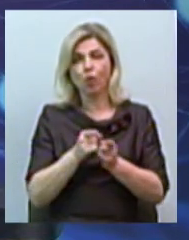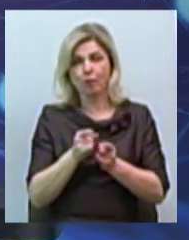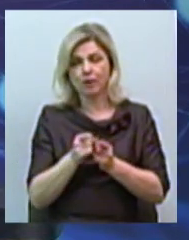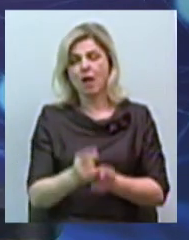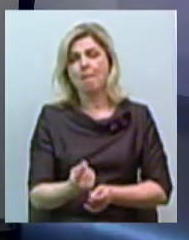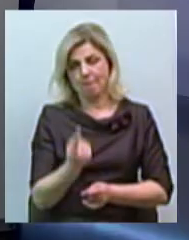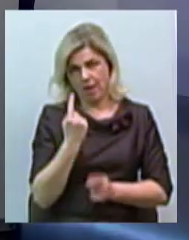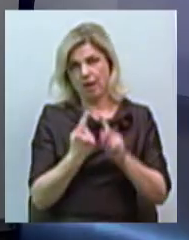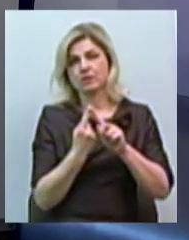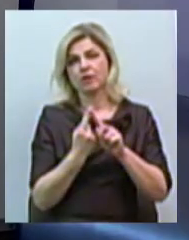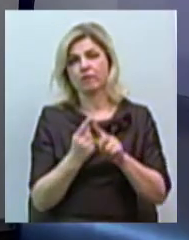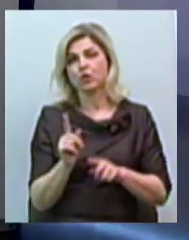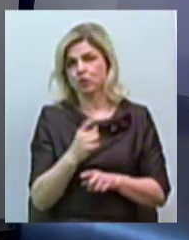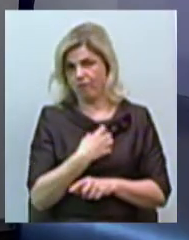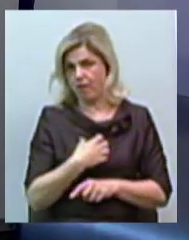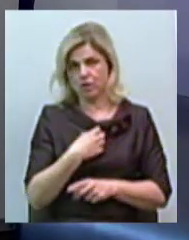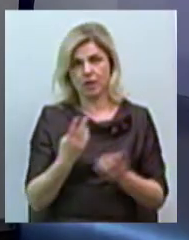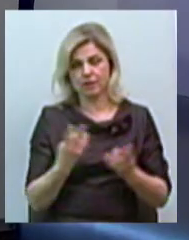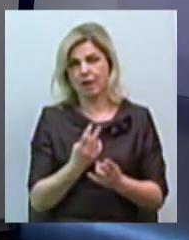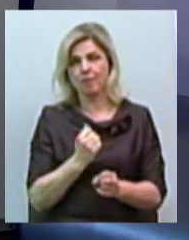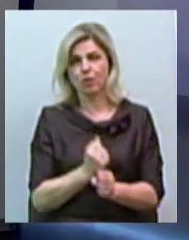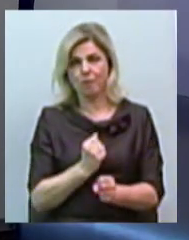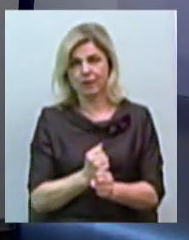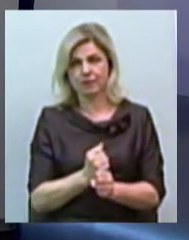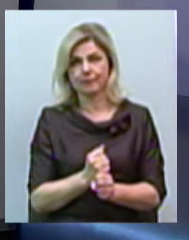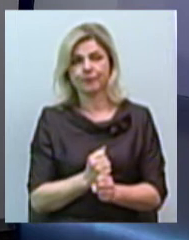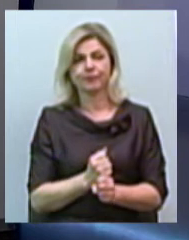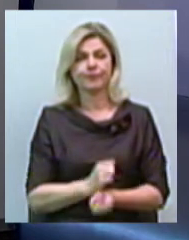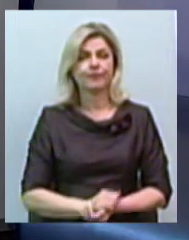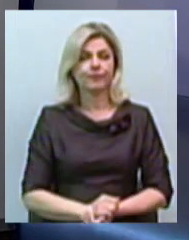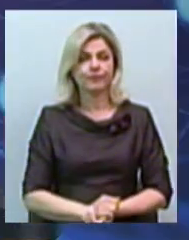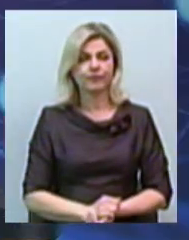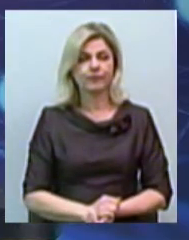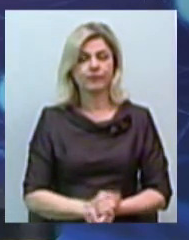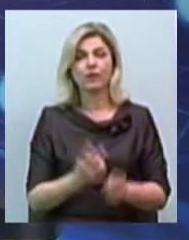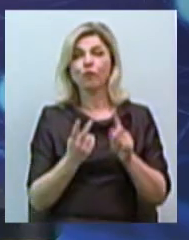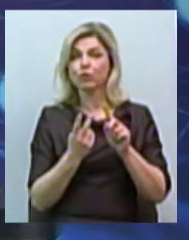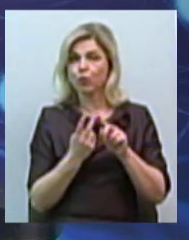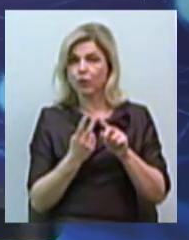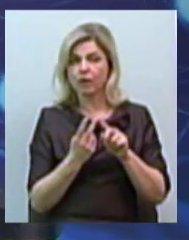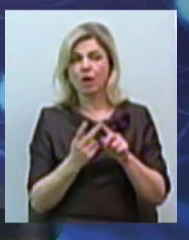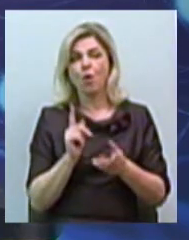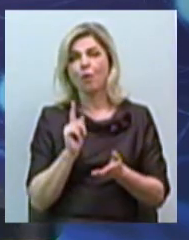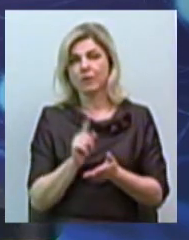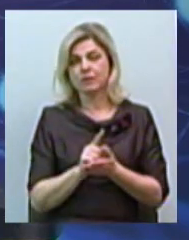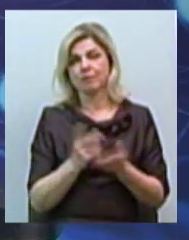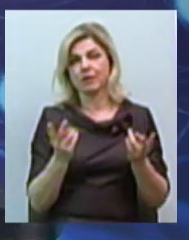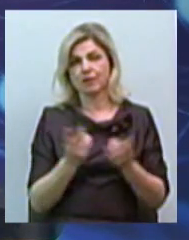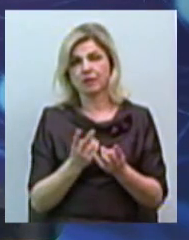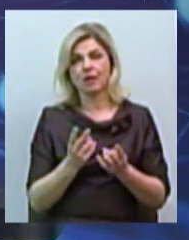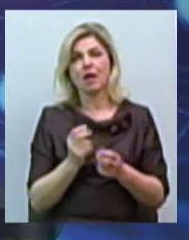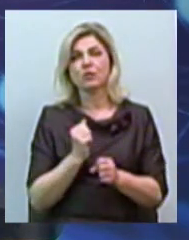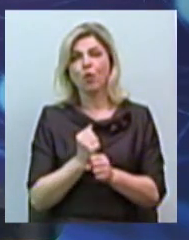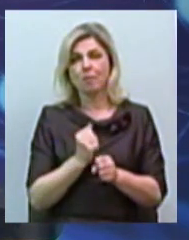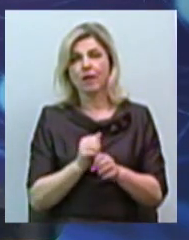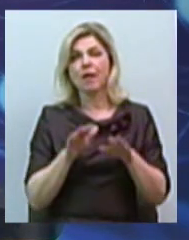стала жертвою укусу. Коли людина стала жертвою укусу. Другий крок. Обов'язково потрібно робити